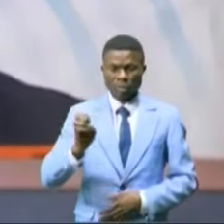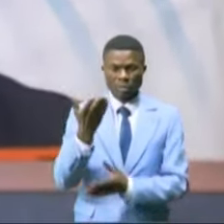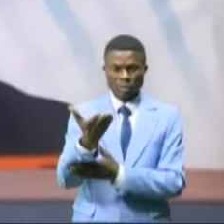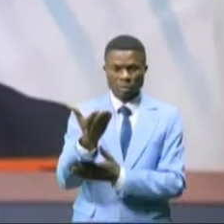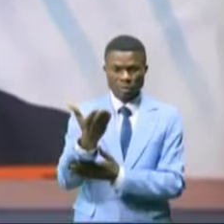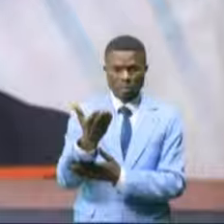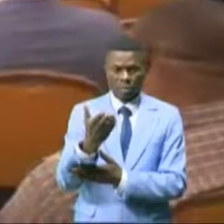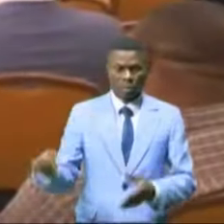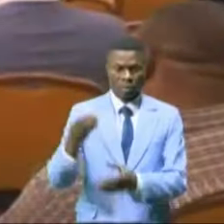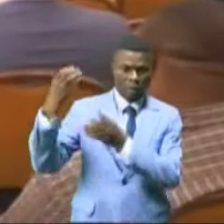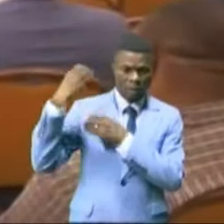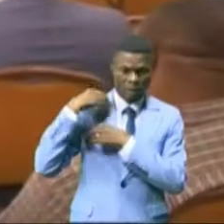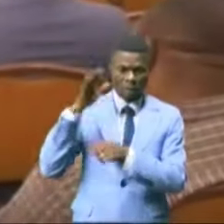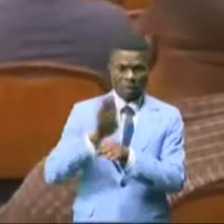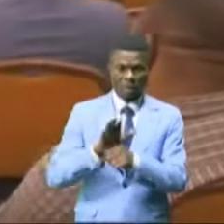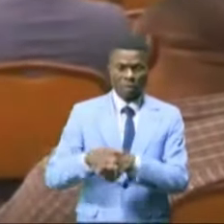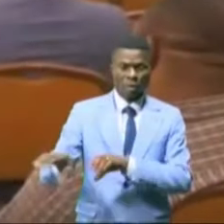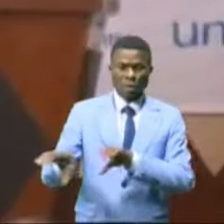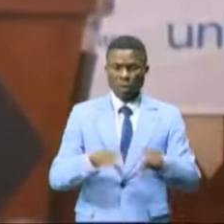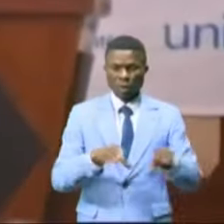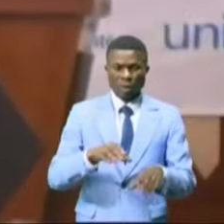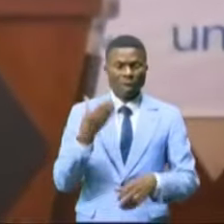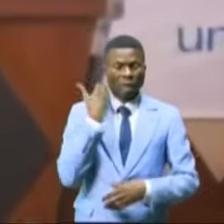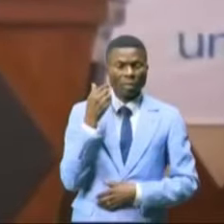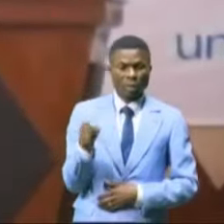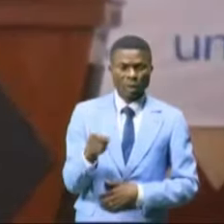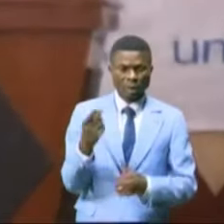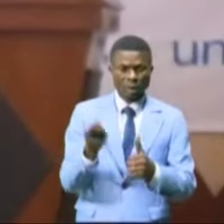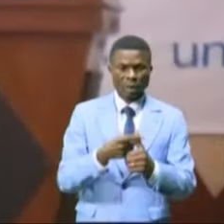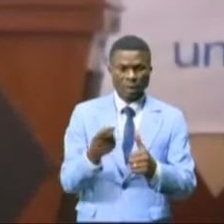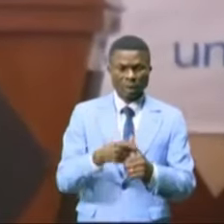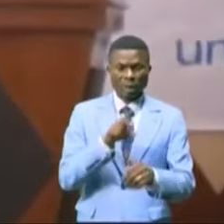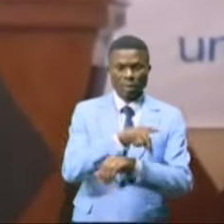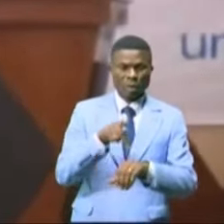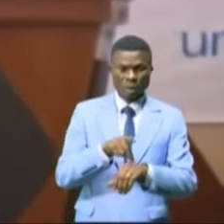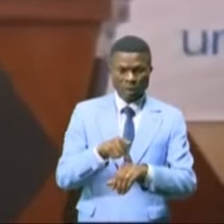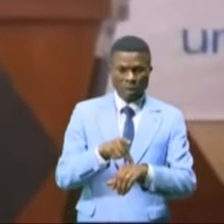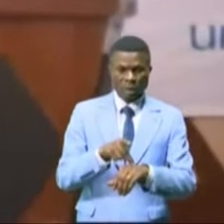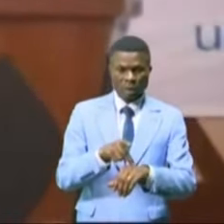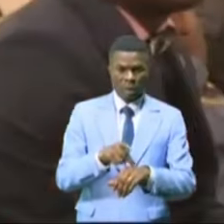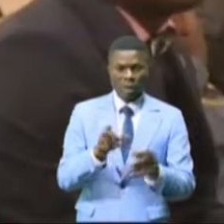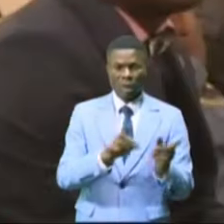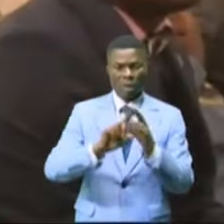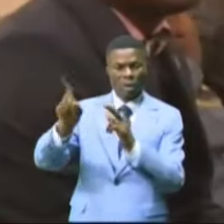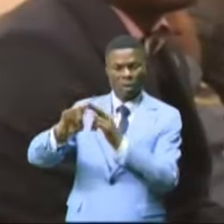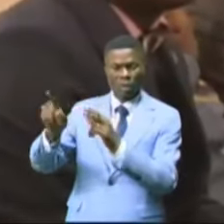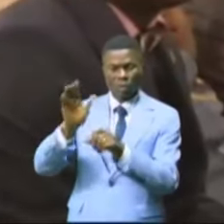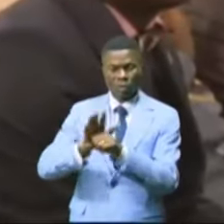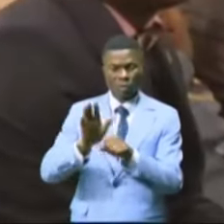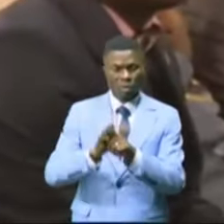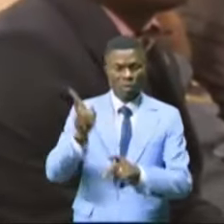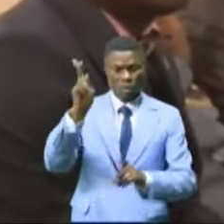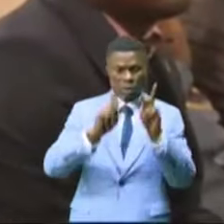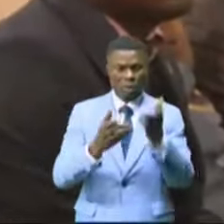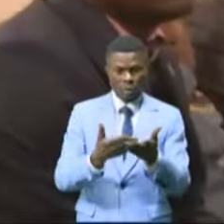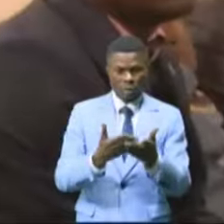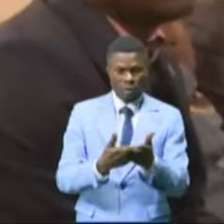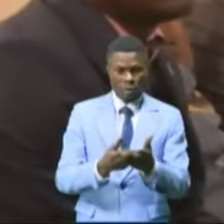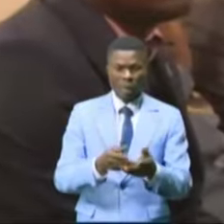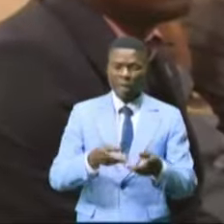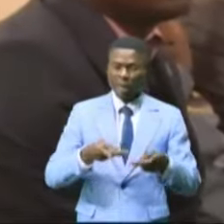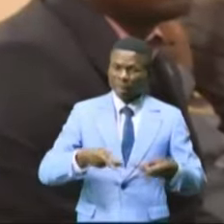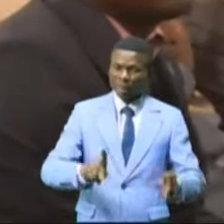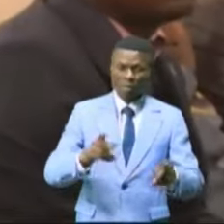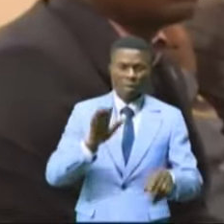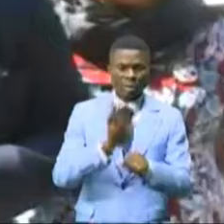une prise en charge sectorielle du choléra, surtout en cette période de déplacement massif des populations qui favorise